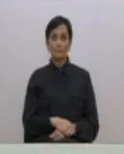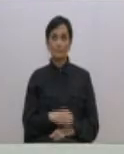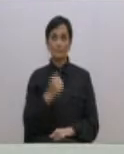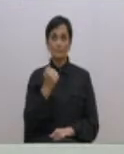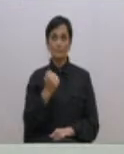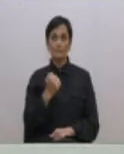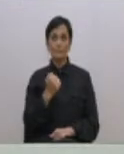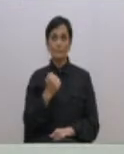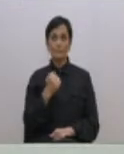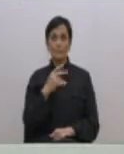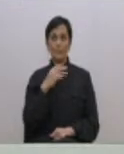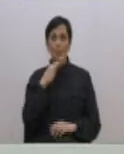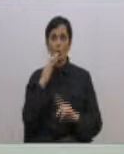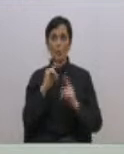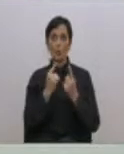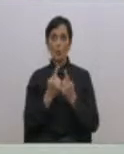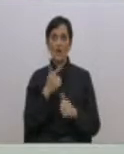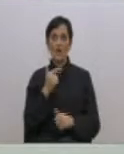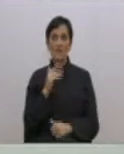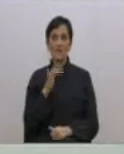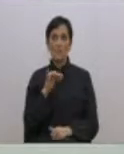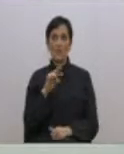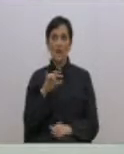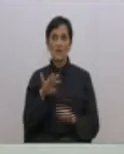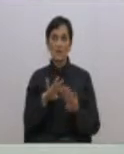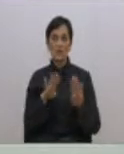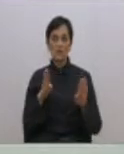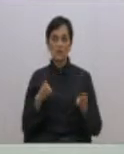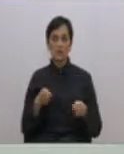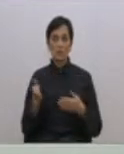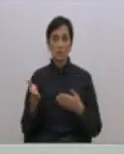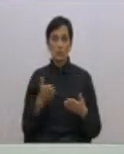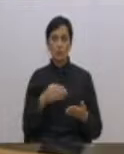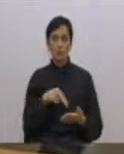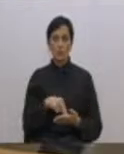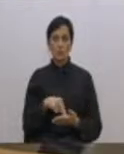Mădlobă, mulțumesc să credeți, Givi Mihanadze, domnule.